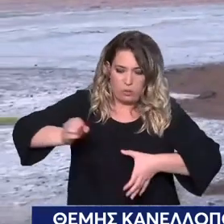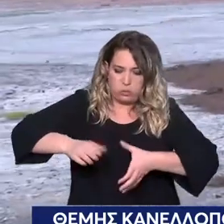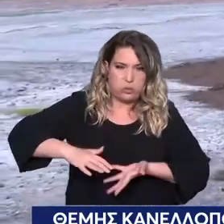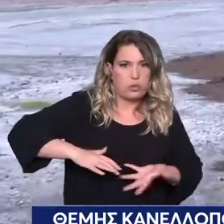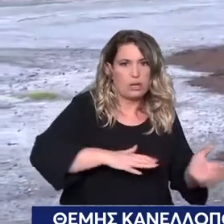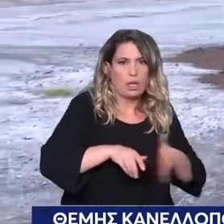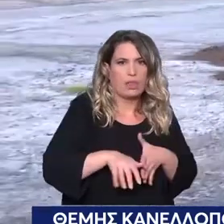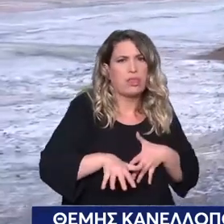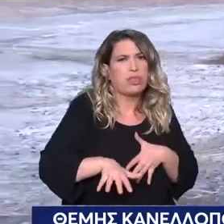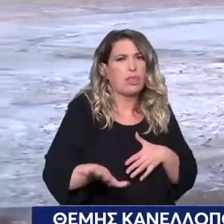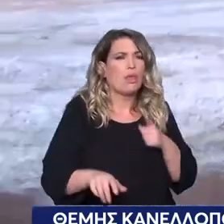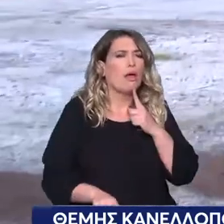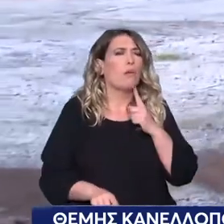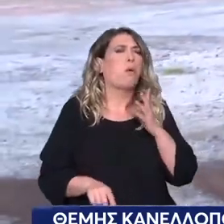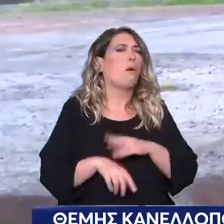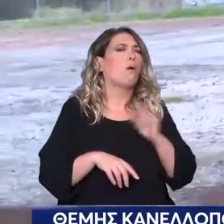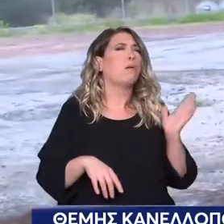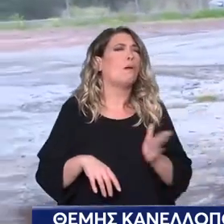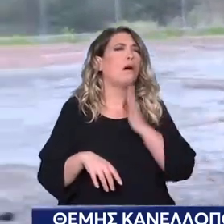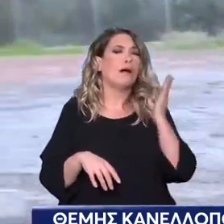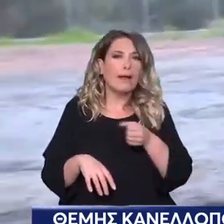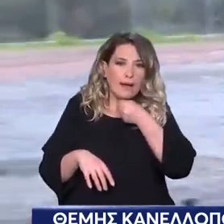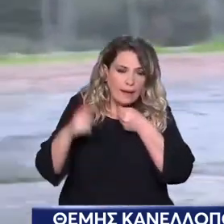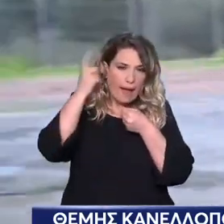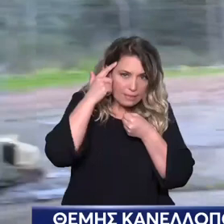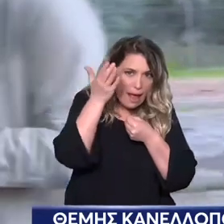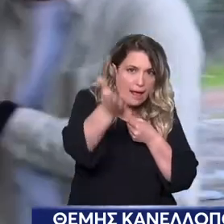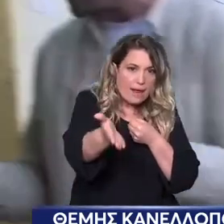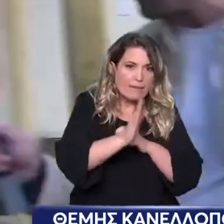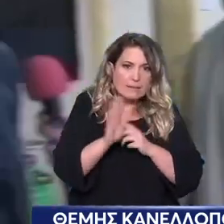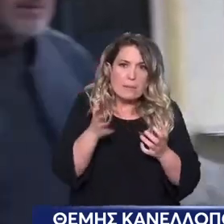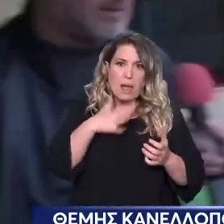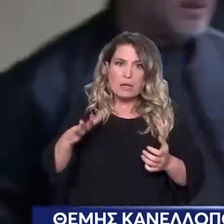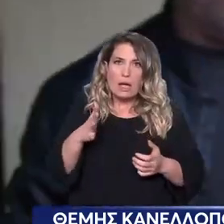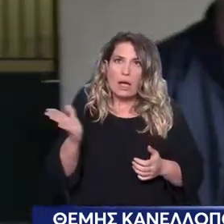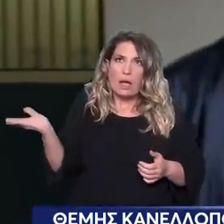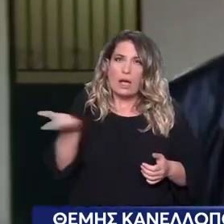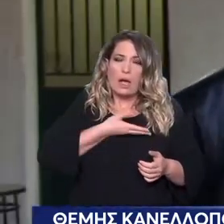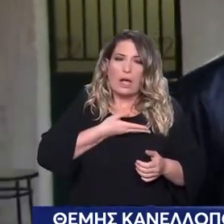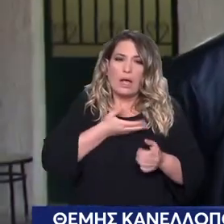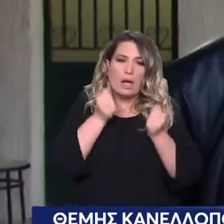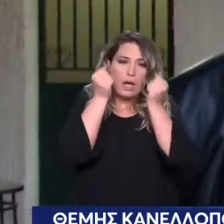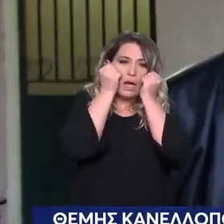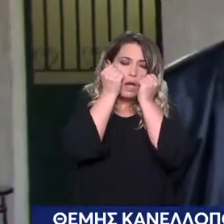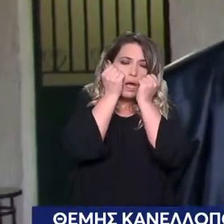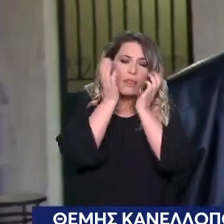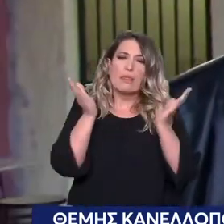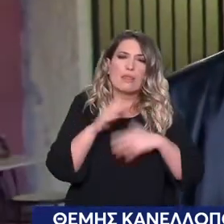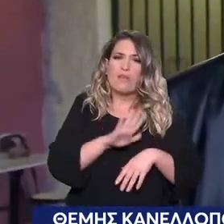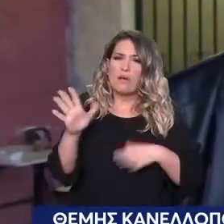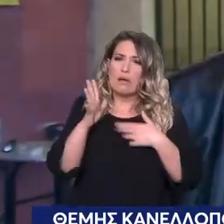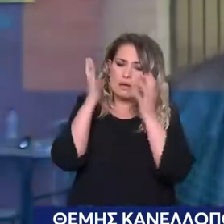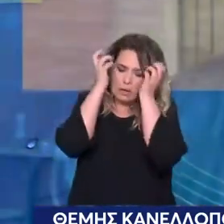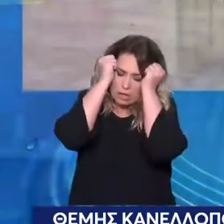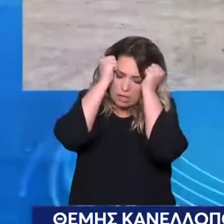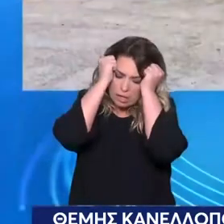Ναι, ναι. Και οι άνθρωποι, καταλαβαίνεις και εσύ, καταλαβαίνουν όλοι ότι είναι σε απόγνωση. Δεν έχουμε ξαναδεί κάτι τέτοιο. Όχι μόνο σε απόγνωση, εδώ